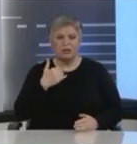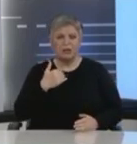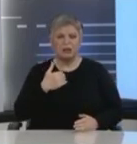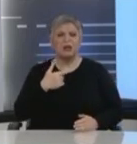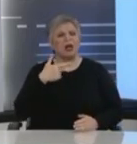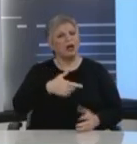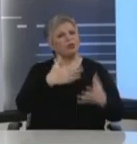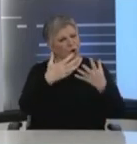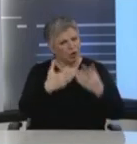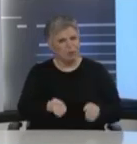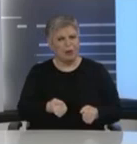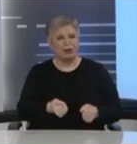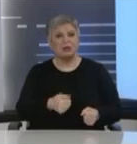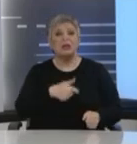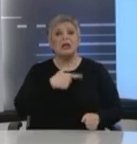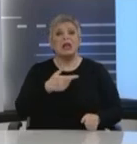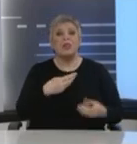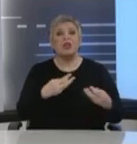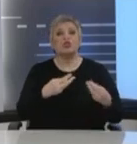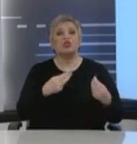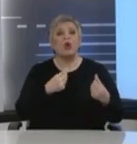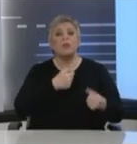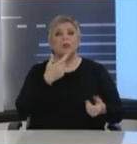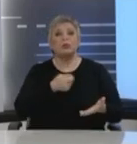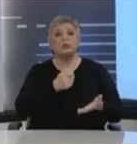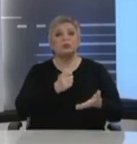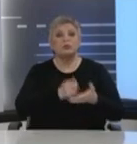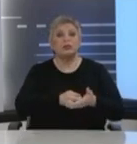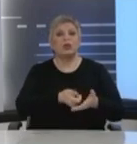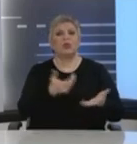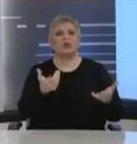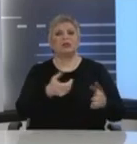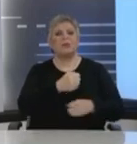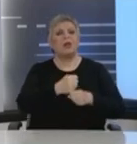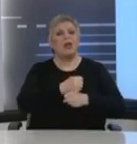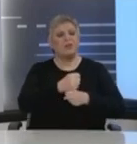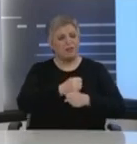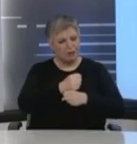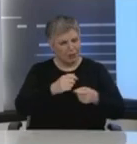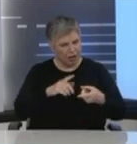Υπάρχει σκάνδαλο στην εξέλιξη της φαρμακευτικής δαπάνης και υπάρχει